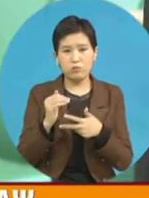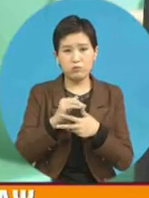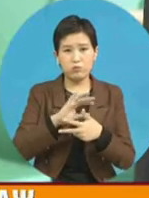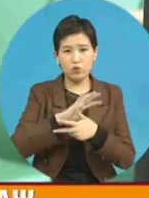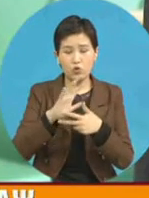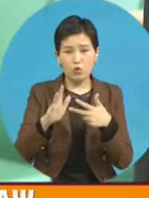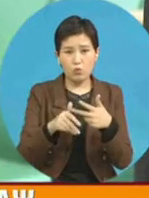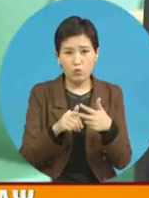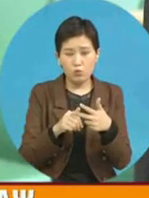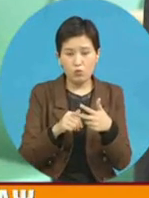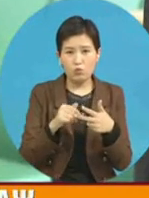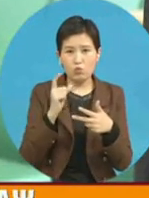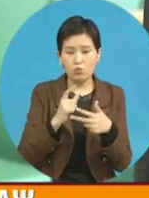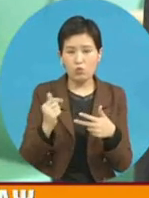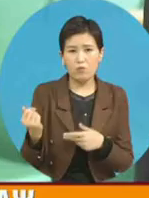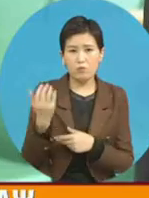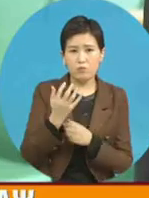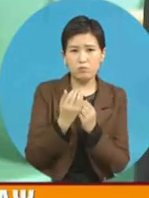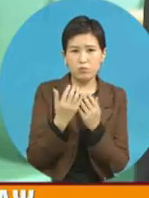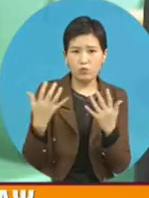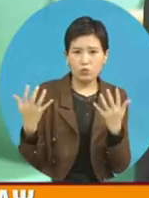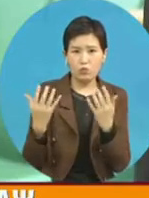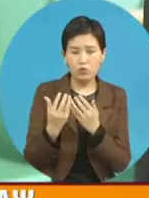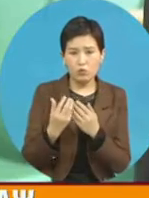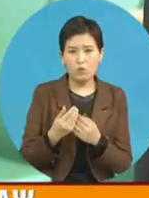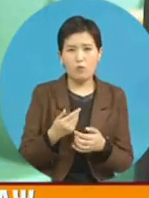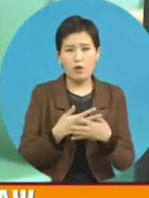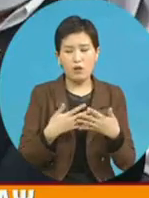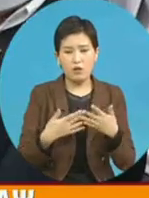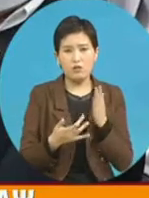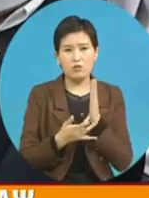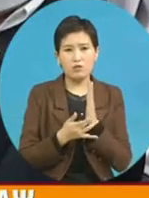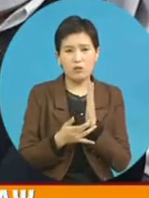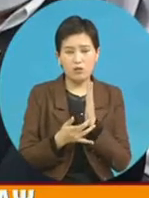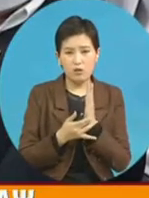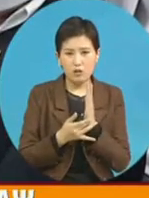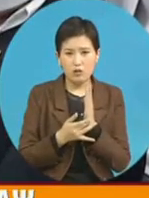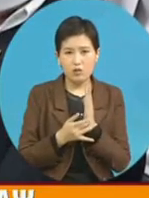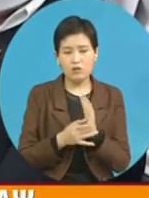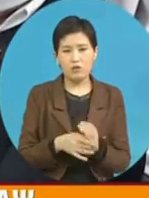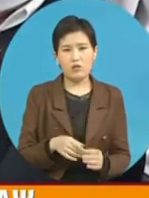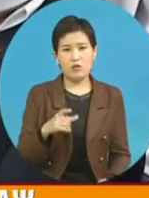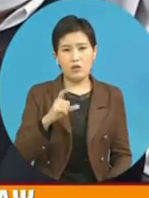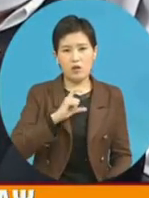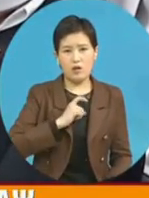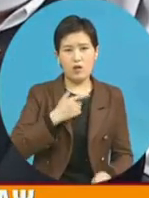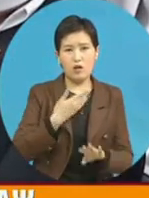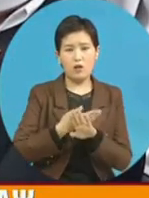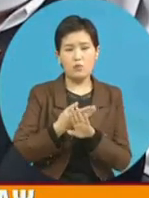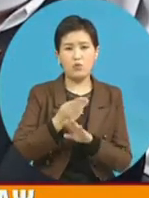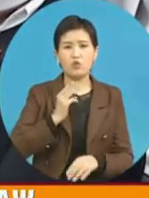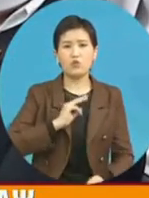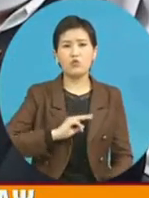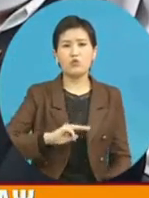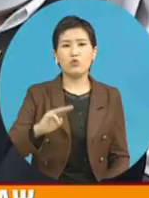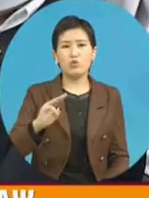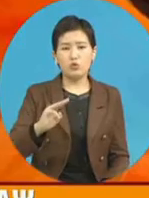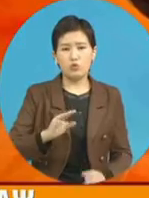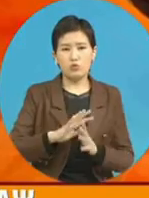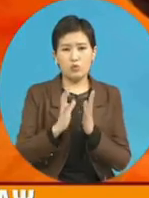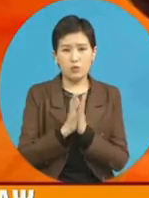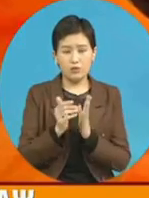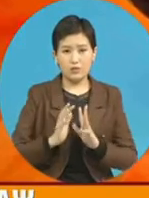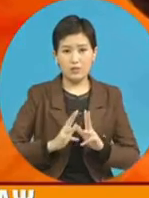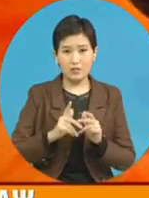хэрэгжүүлэхэд шаарддагдах хүний нөөц боловсон өвчин материал техник гэрэгцээ ялангуяа шүүгчийн эрх ашиг хамгаалах шүүхийн бие даасан байдлыг хангах